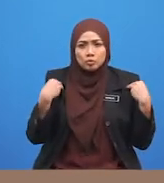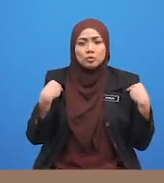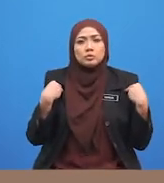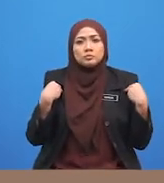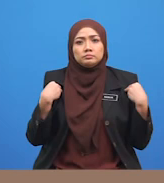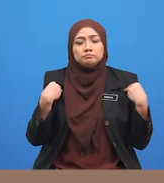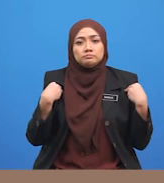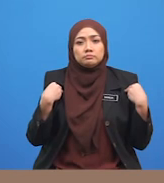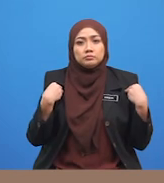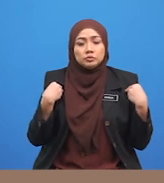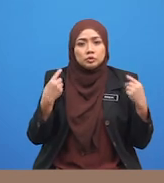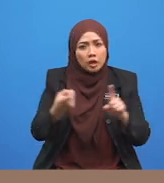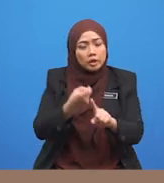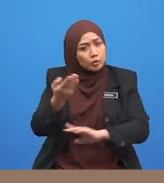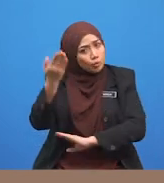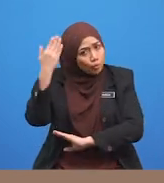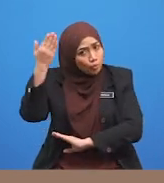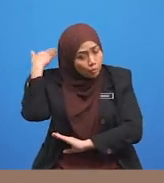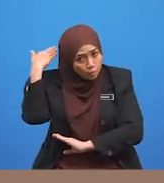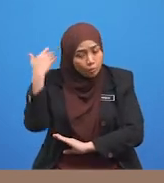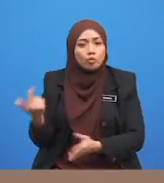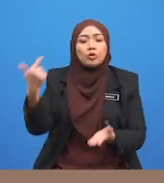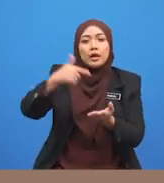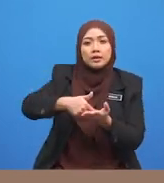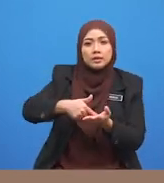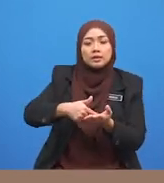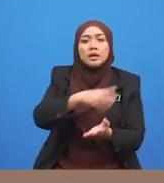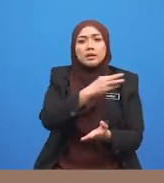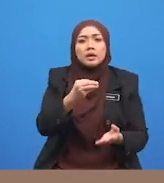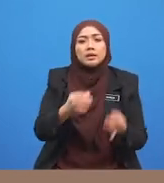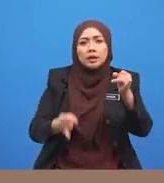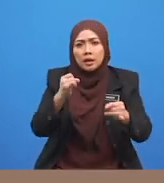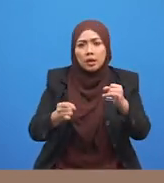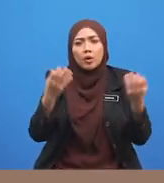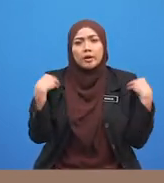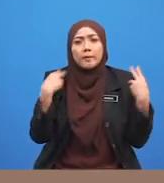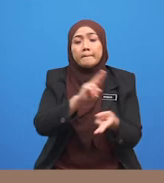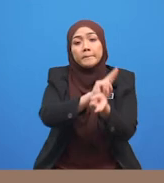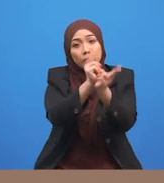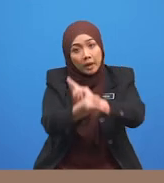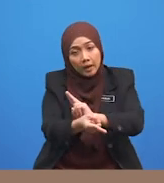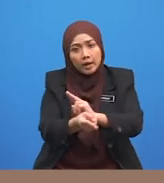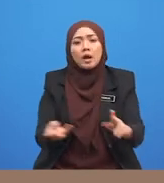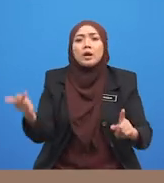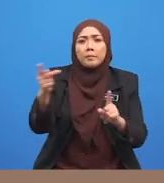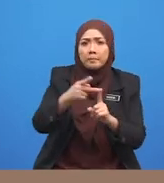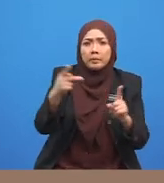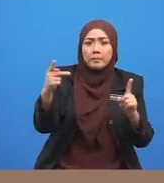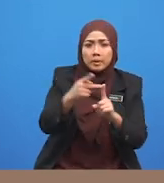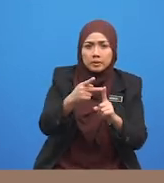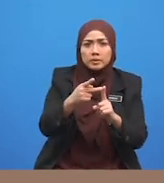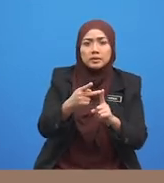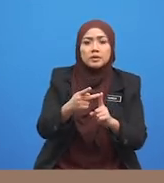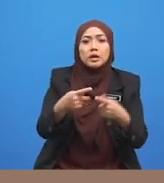jadi sejak dahulu lagi dan jika berlaku perubahan kepada tasik ini akan memberi